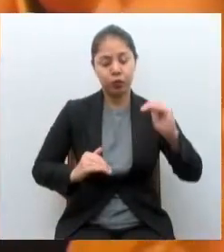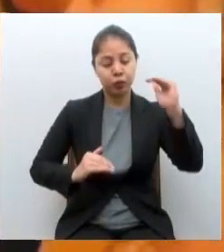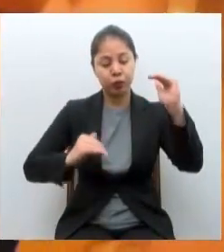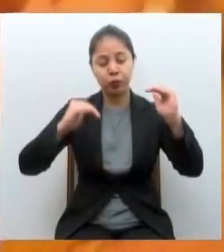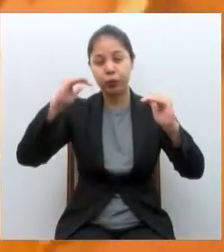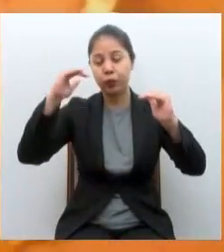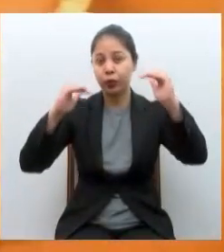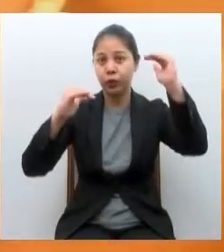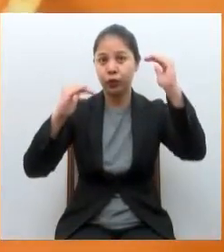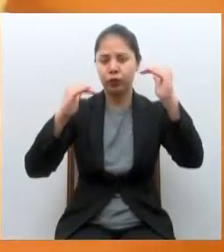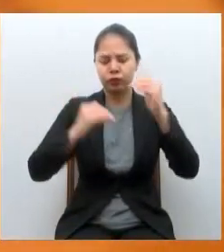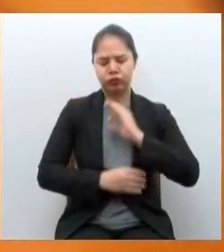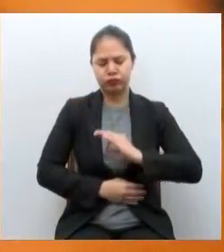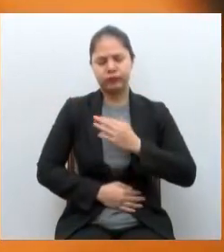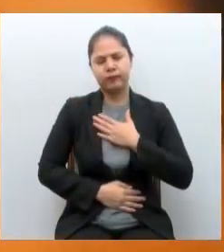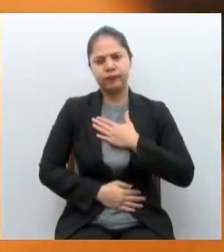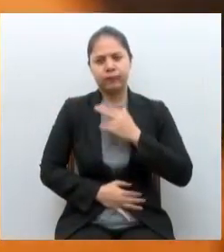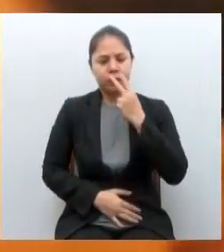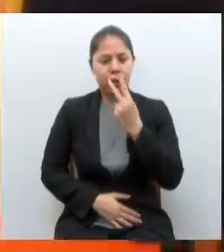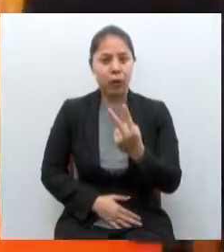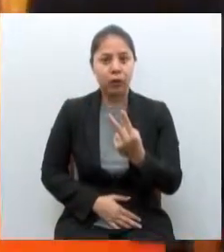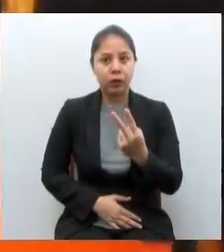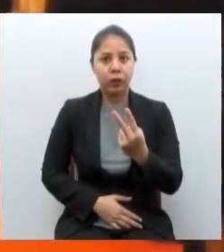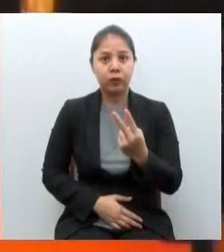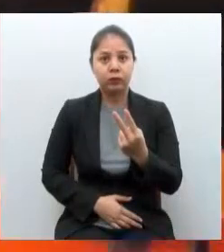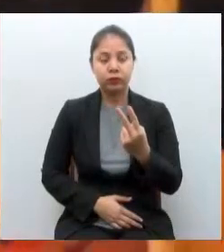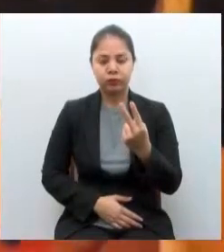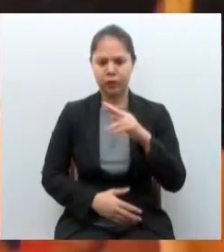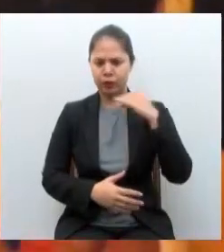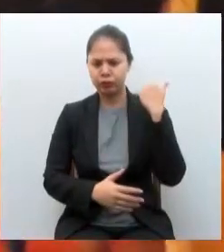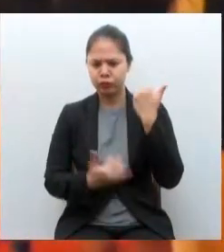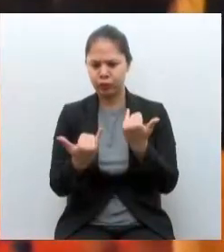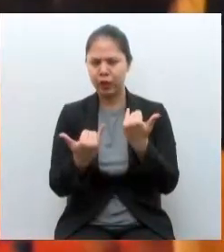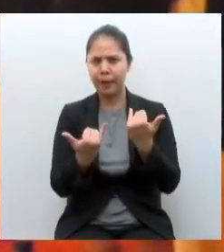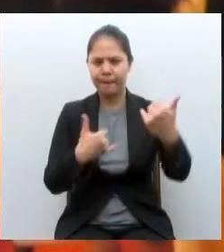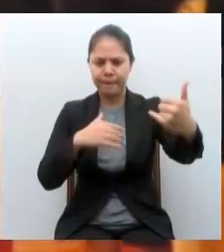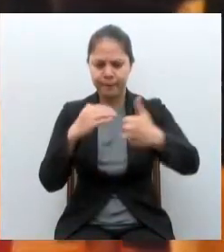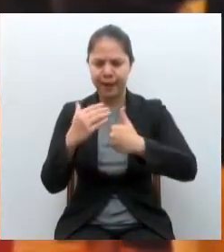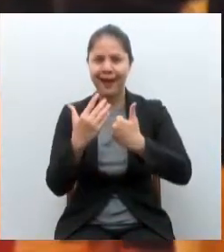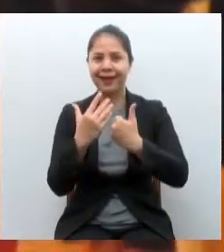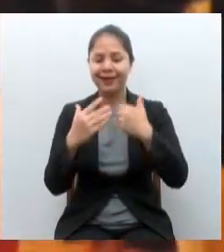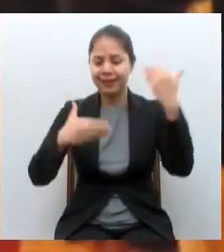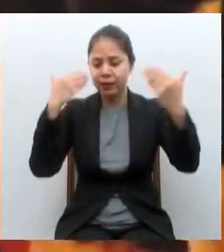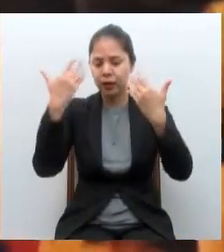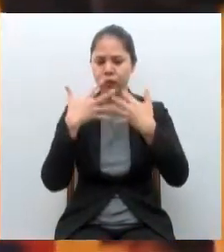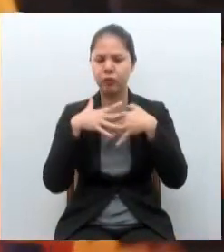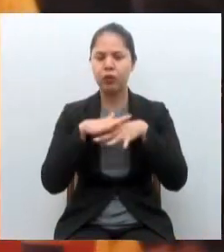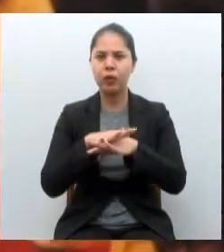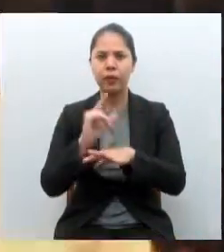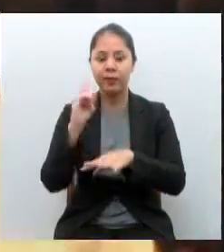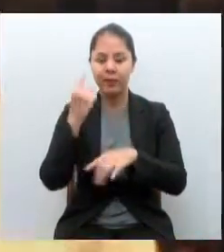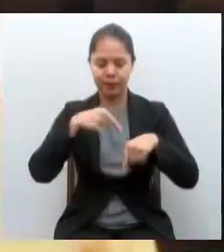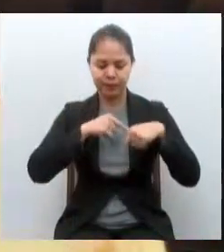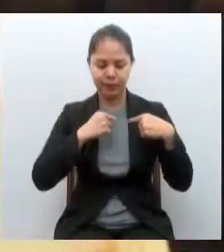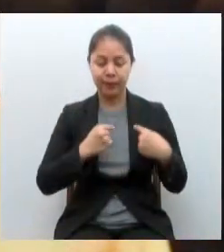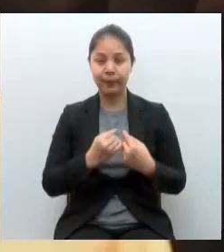ดยความส่วนตัวของผมเนี่ยผมเชื่อว่าการกลับมาในงานรวมพลังกล้าแผ่นดินเนี่ยกลับมาเป็นกำลังใ